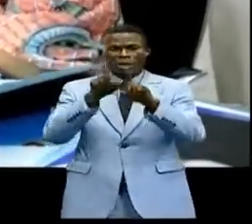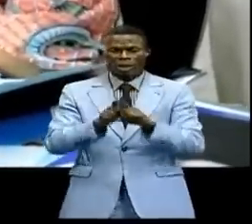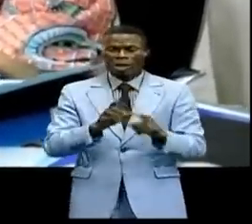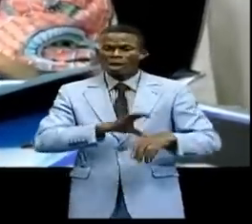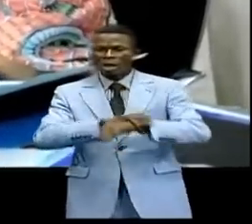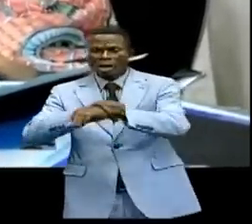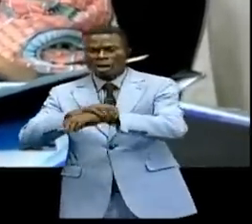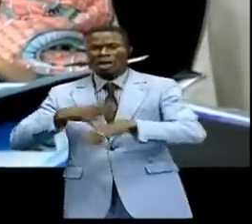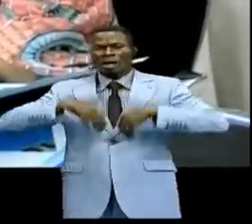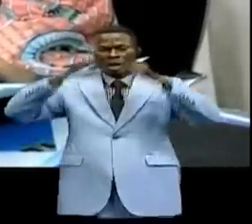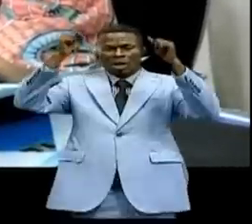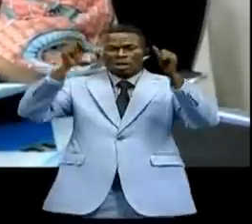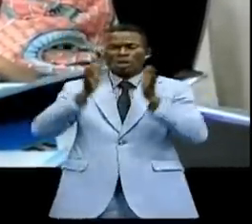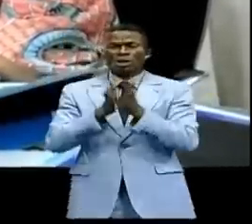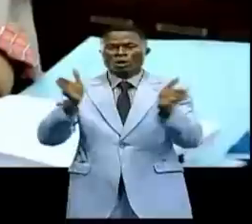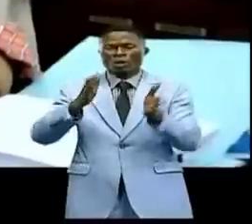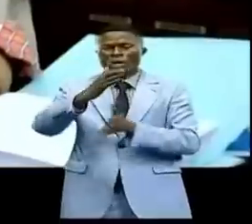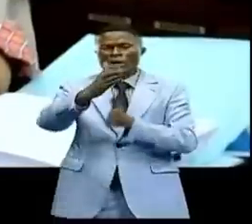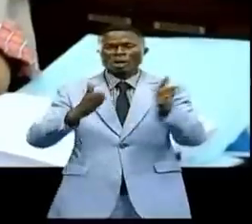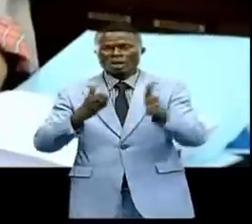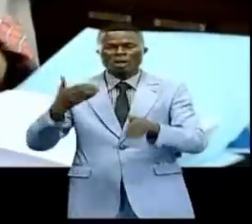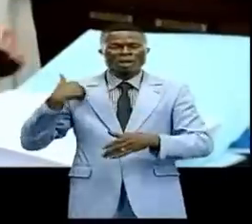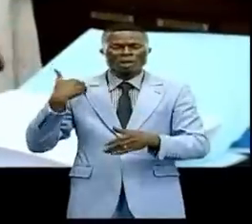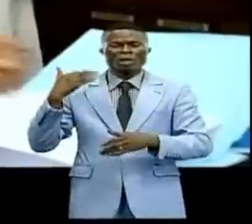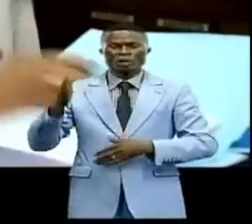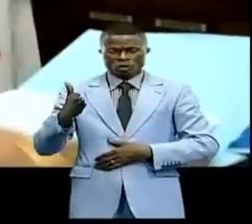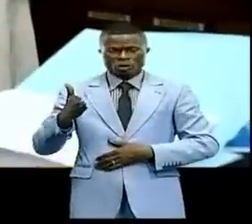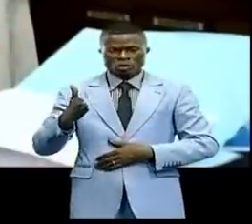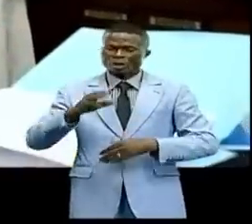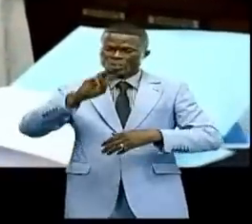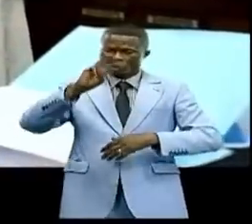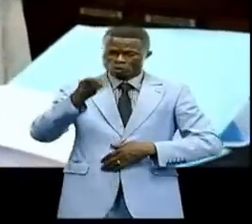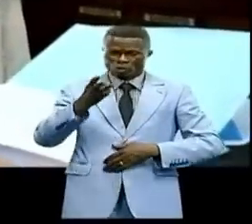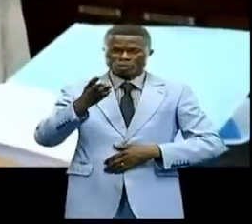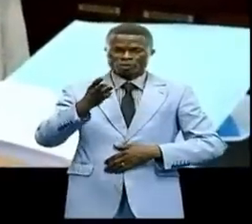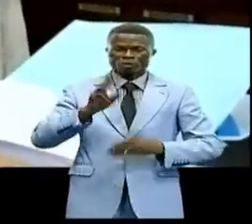à l'adoption d'actes générateurs et des revenus pour l'État. 3.